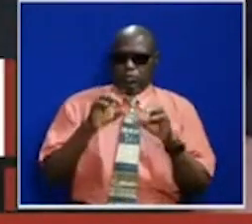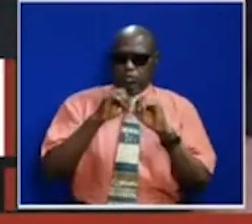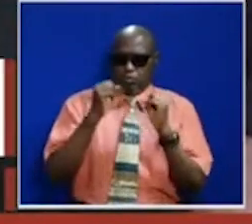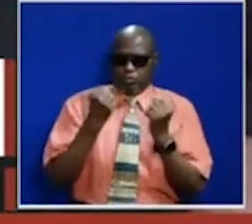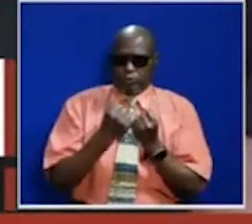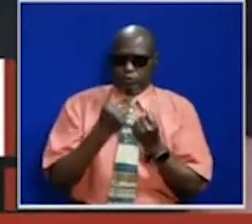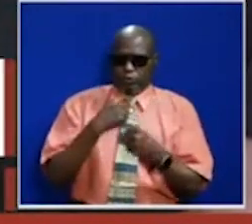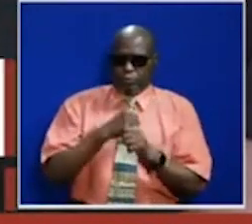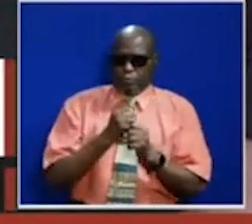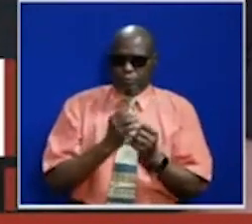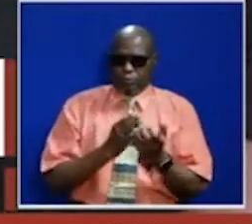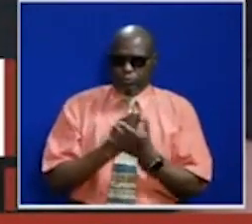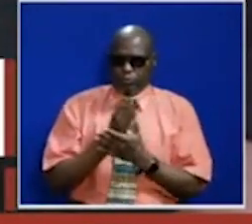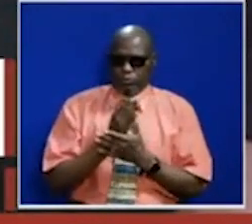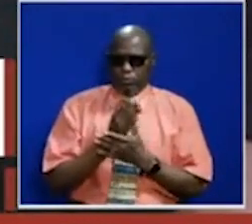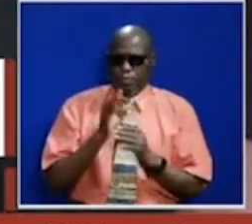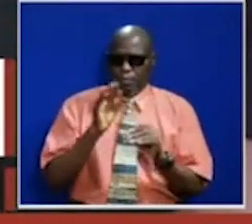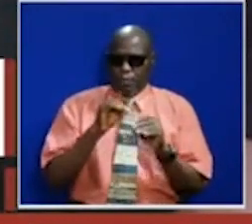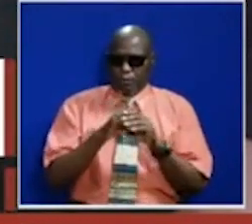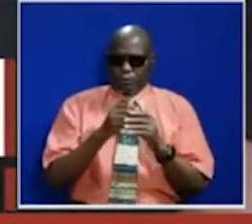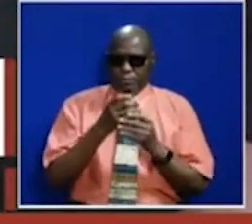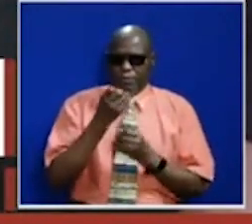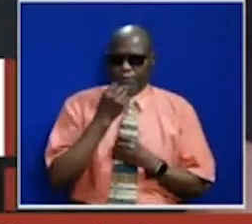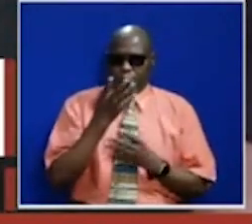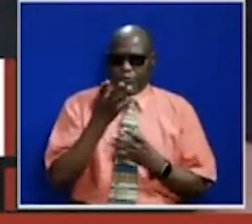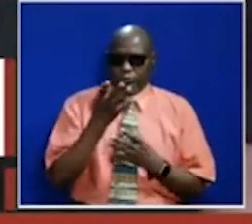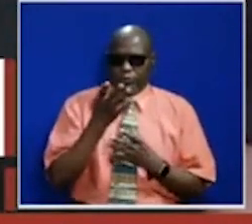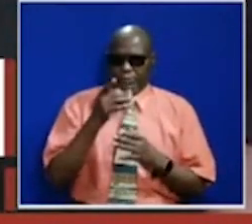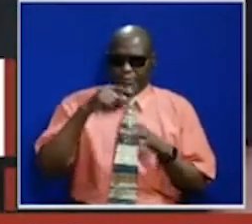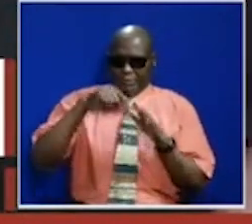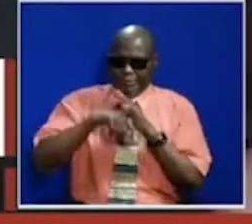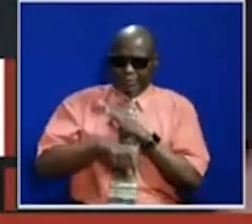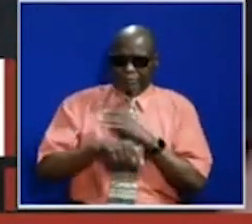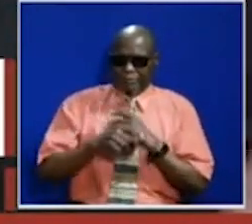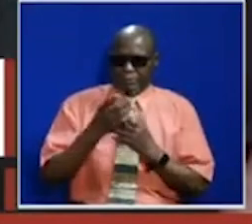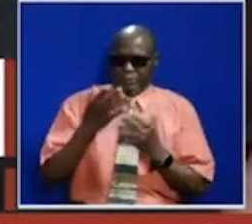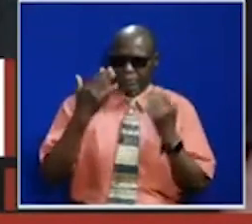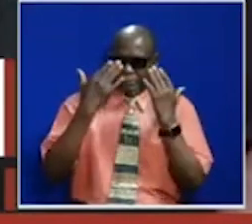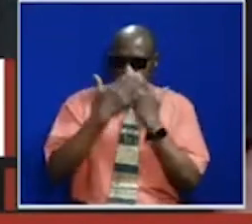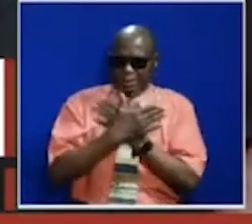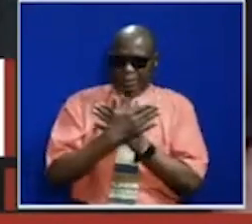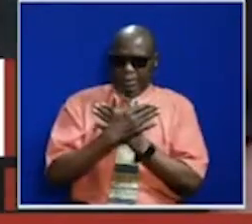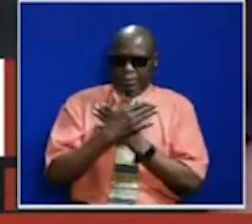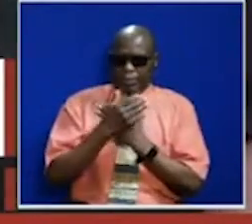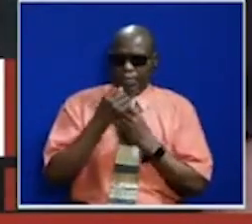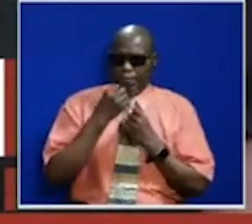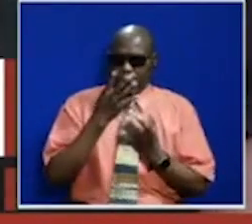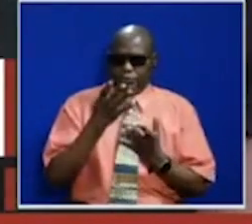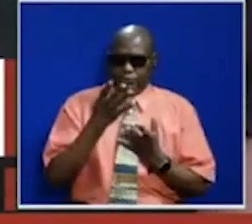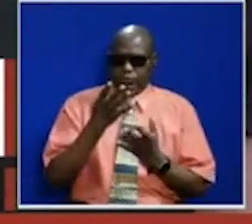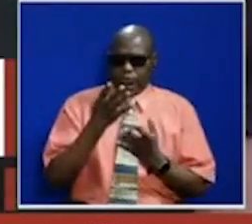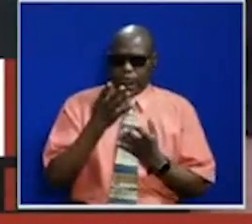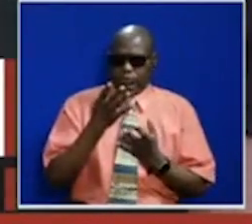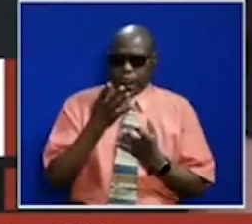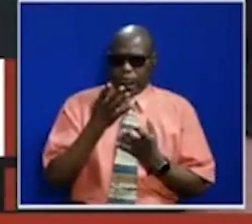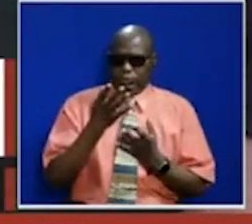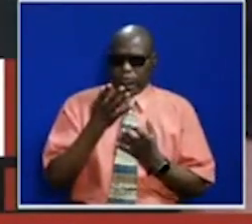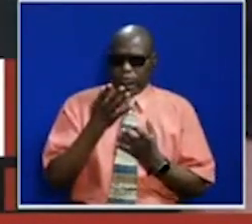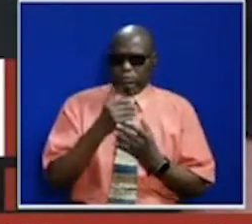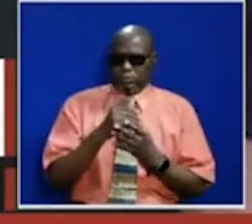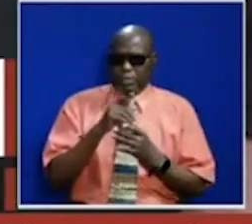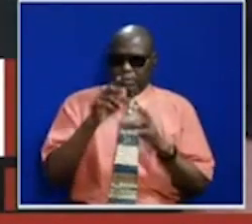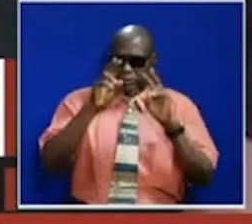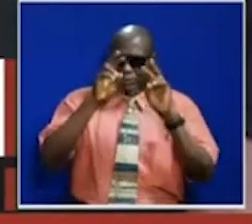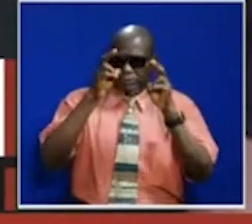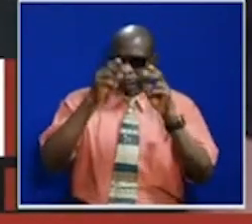ensure that there is access to information. There is a deep depth of information for the public around these